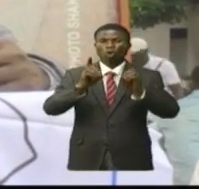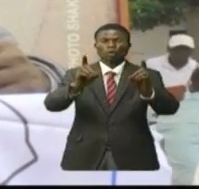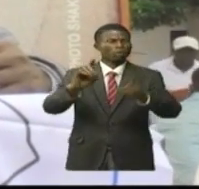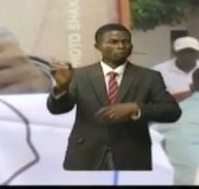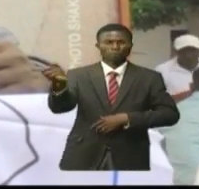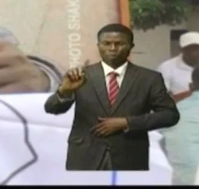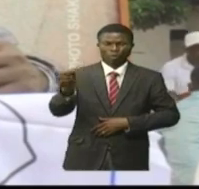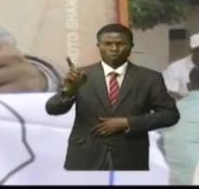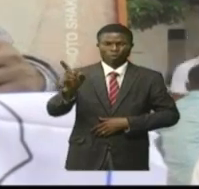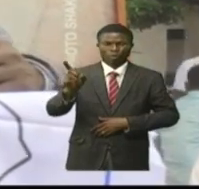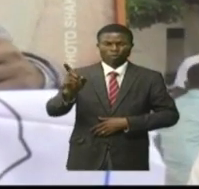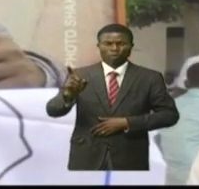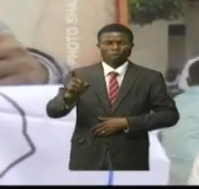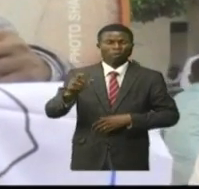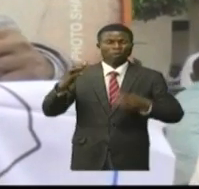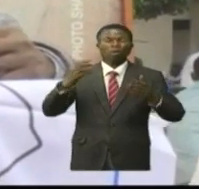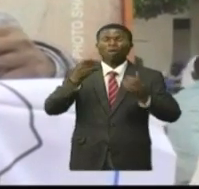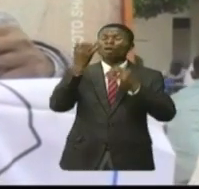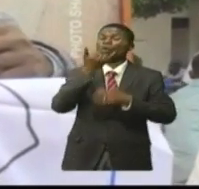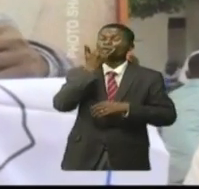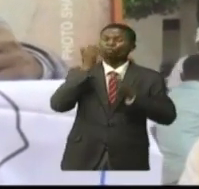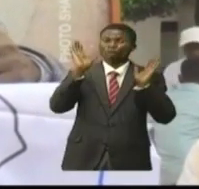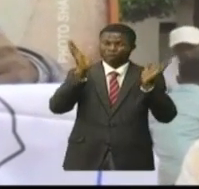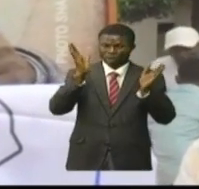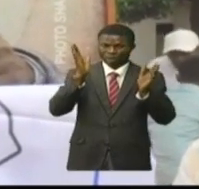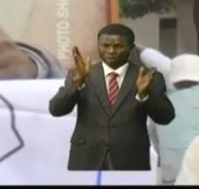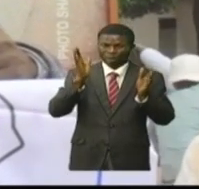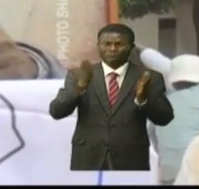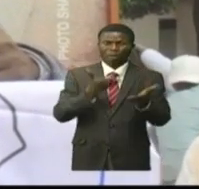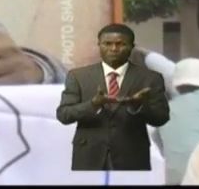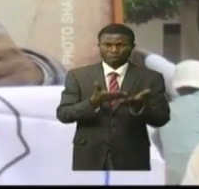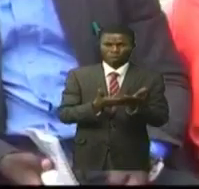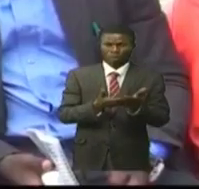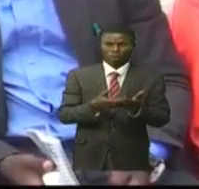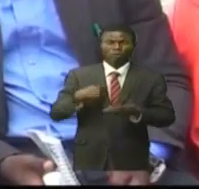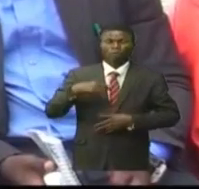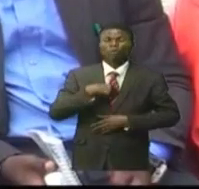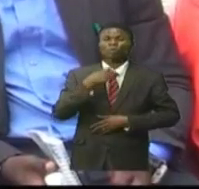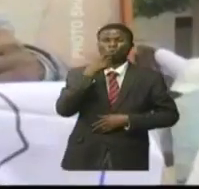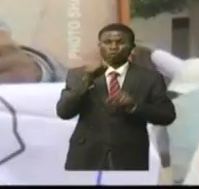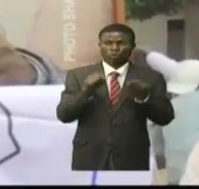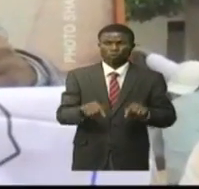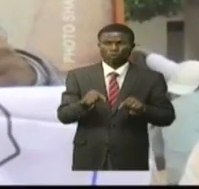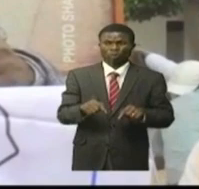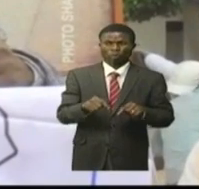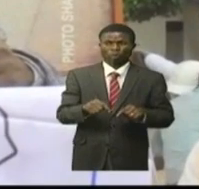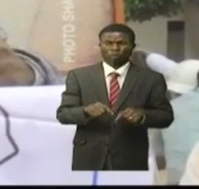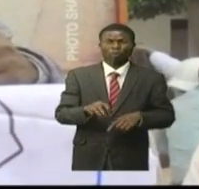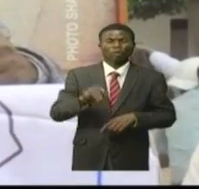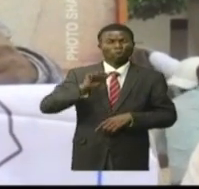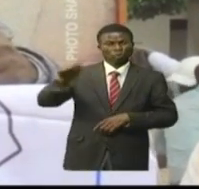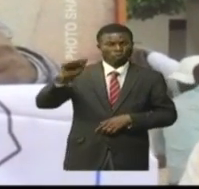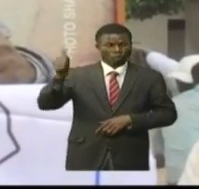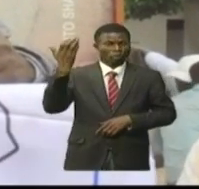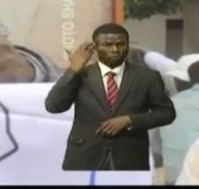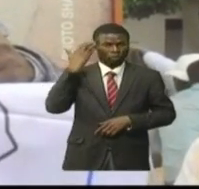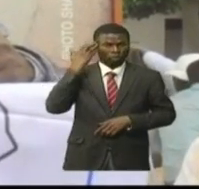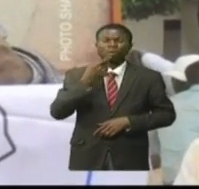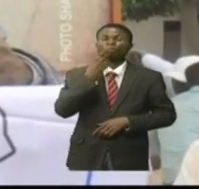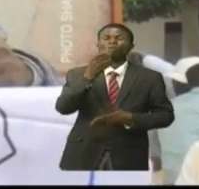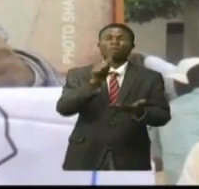dont les sentences sont prononcés en premier et dernier ressort ce que nous disons ici ou après d'allumer